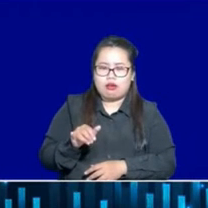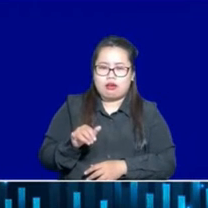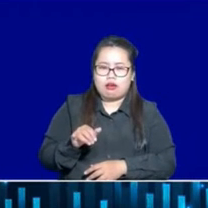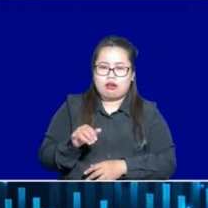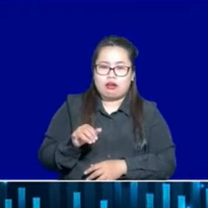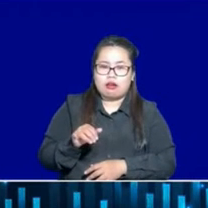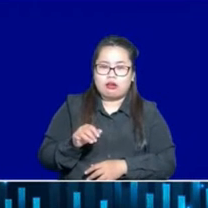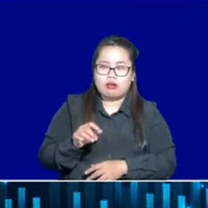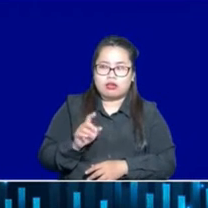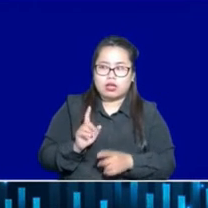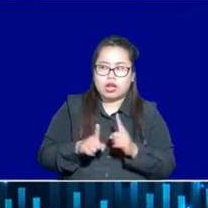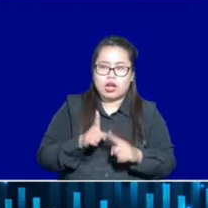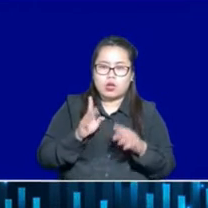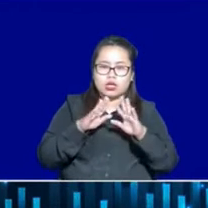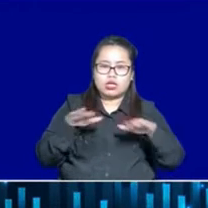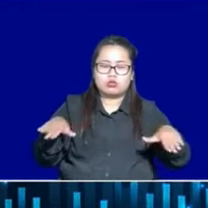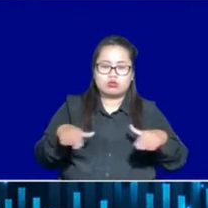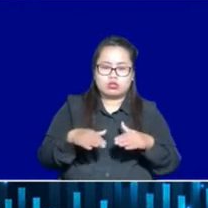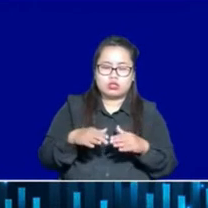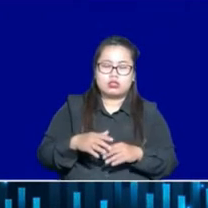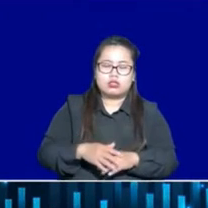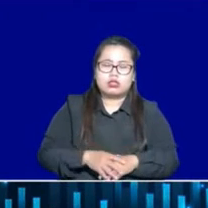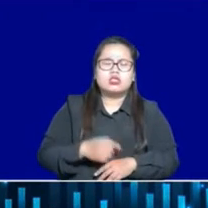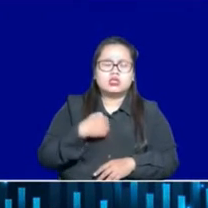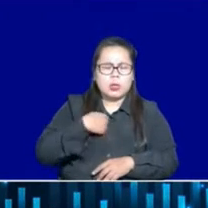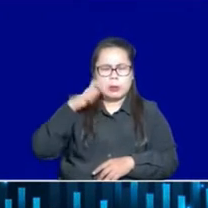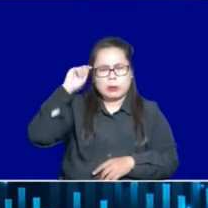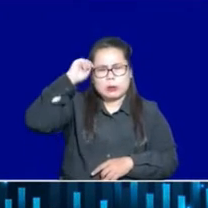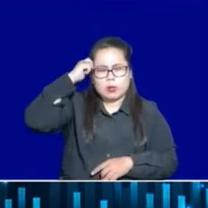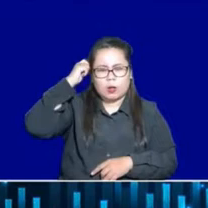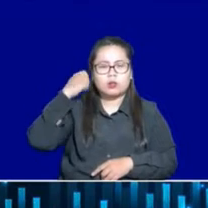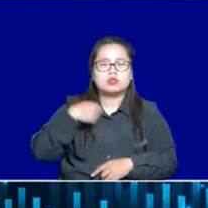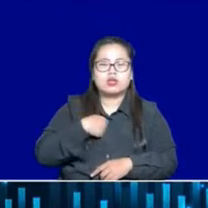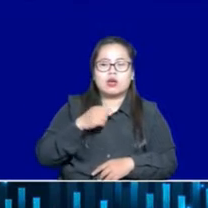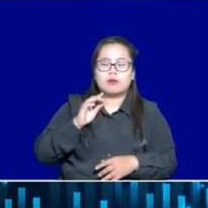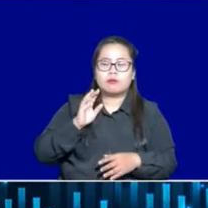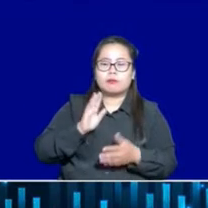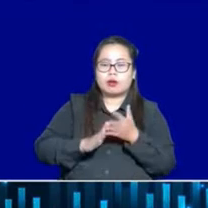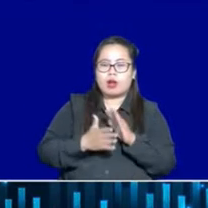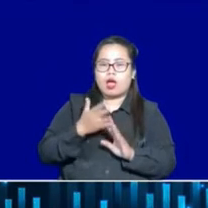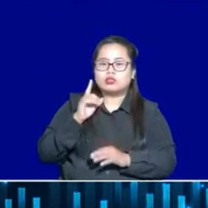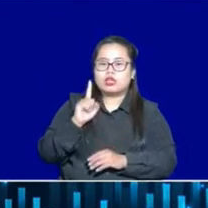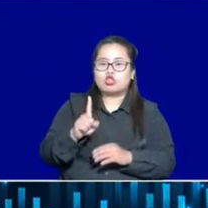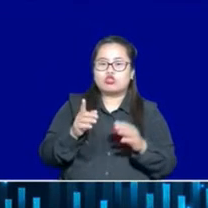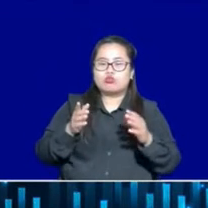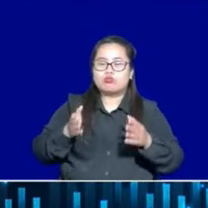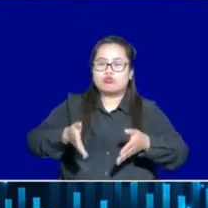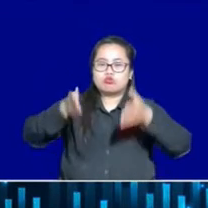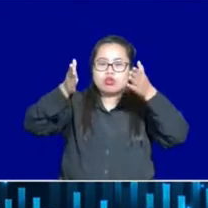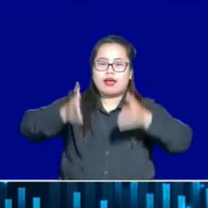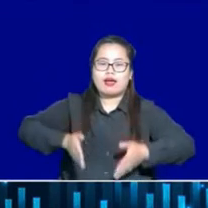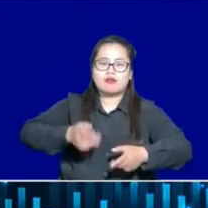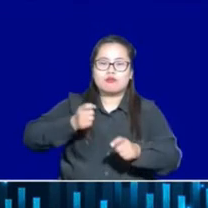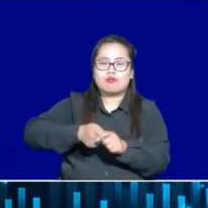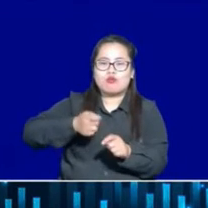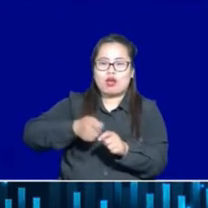ke industri. Saya ingat sekali ketika saya masih di satu perusahaan pembuat gitu.